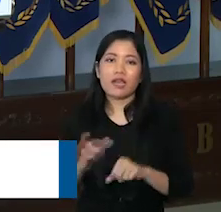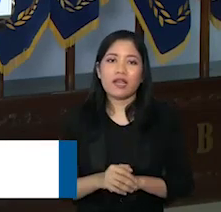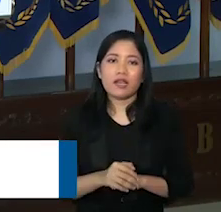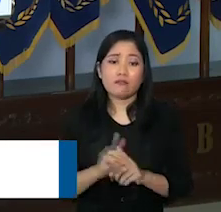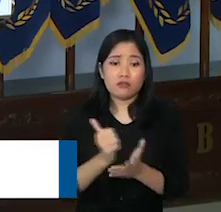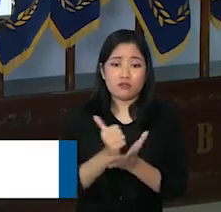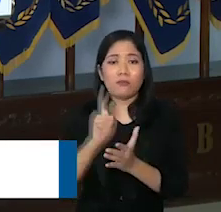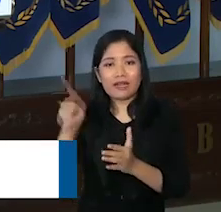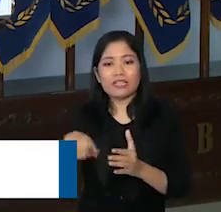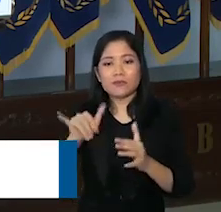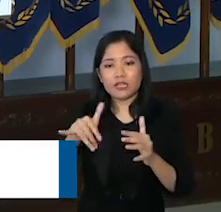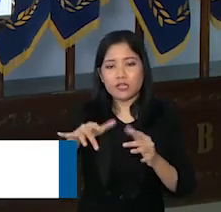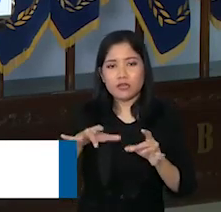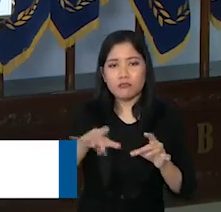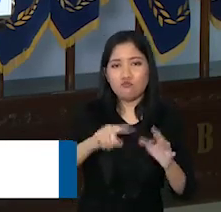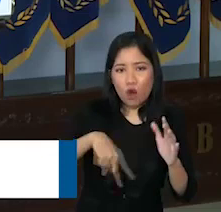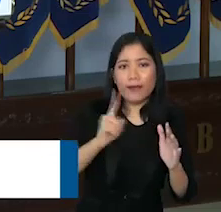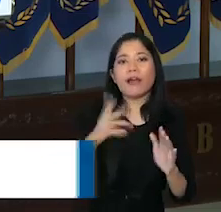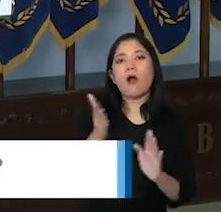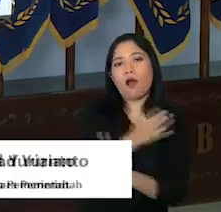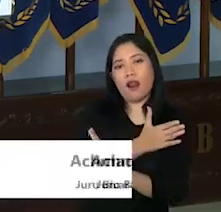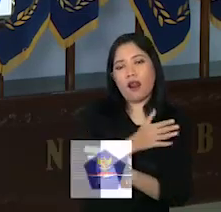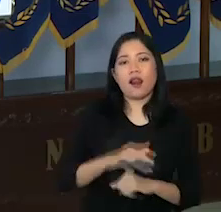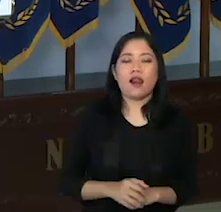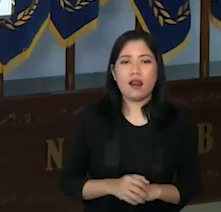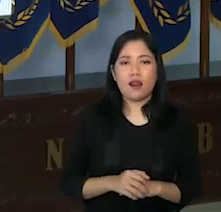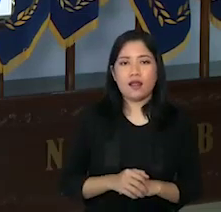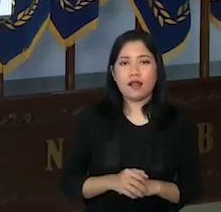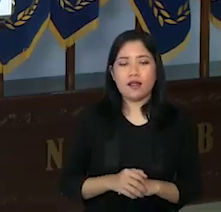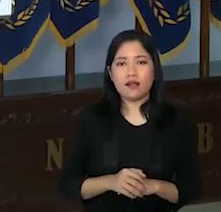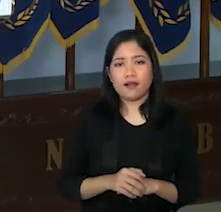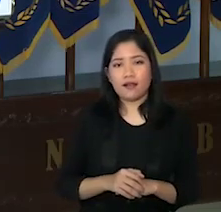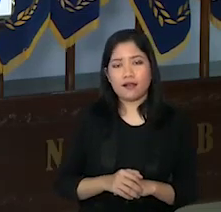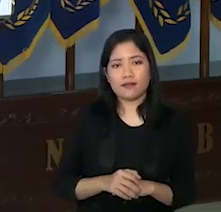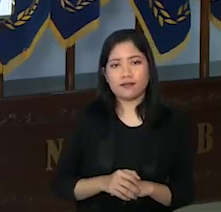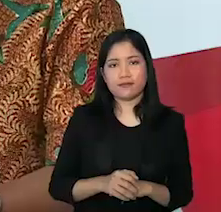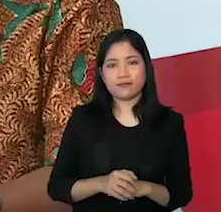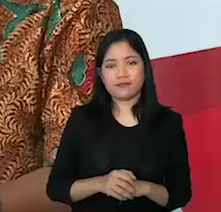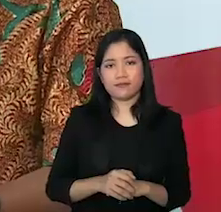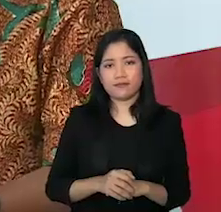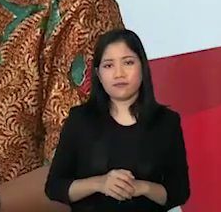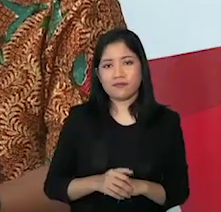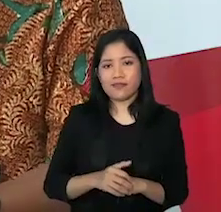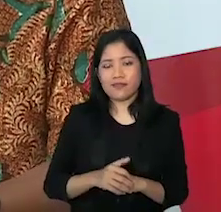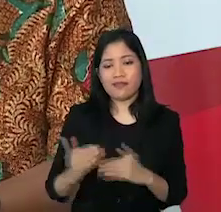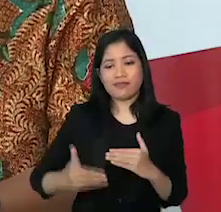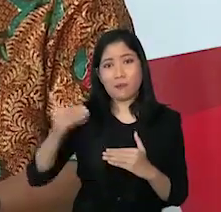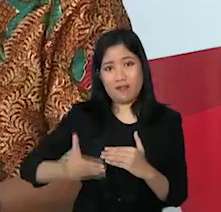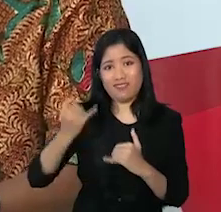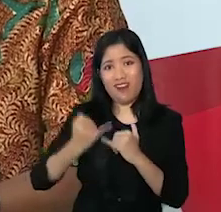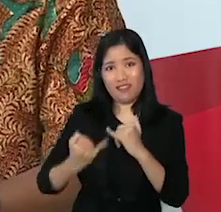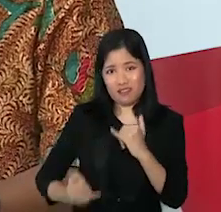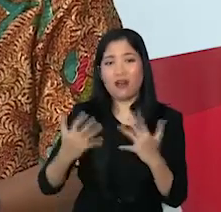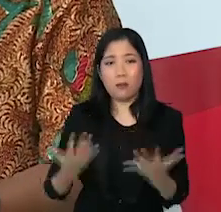terstruktur dimulai dari awal Hai selanjutnya tahapan yang terakhir